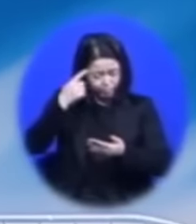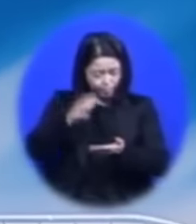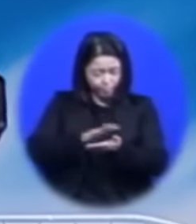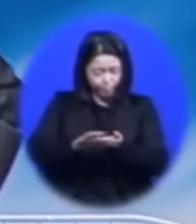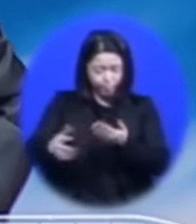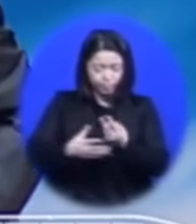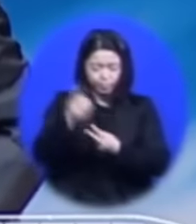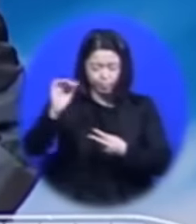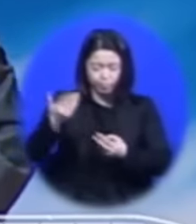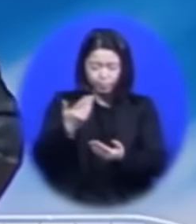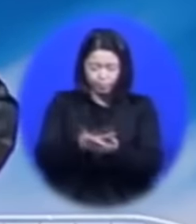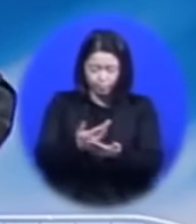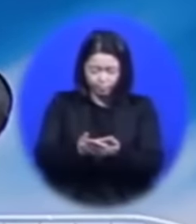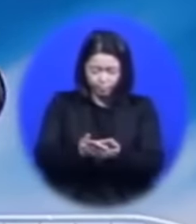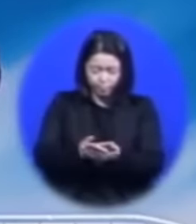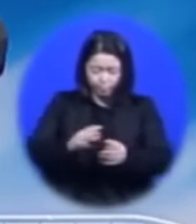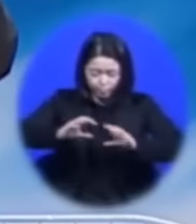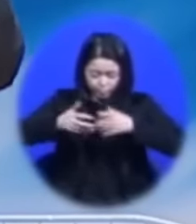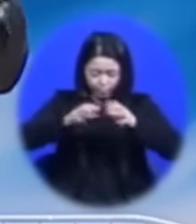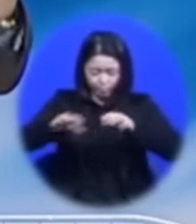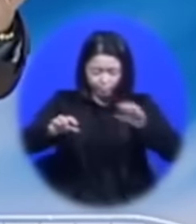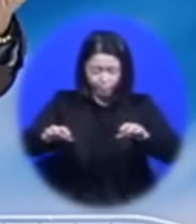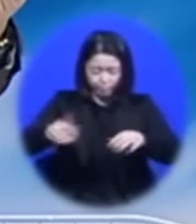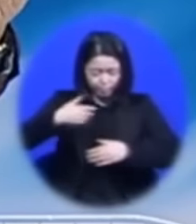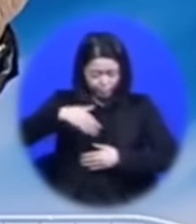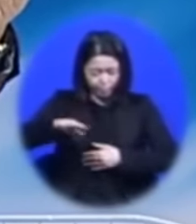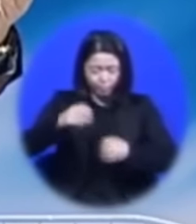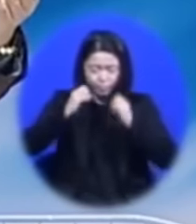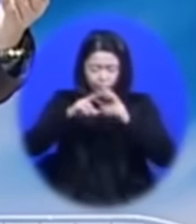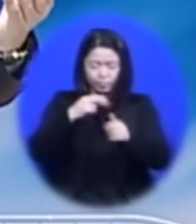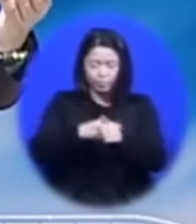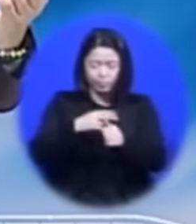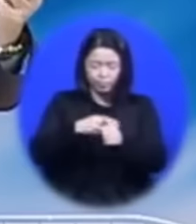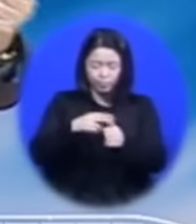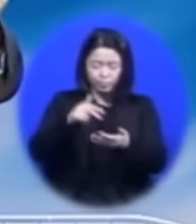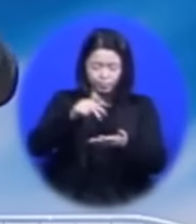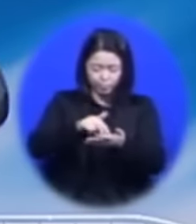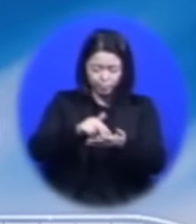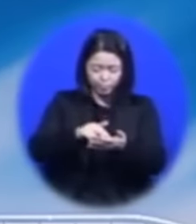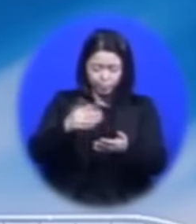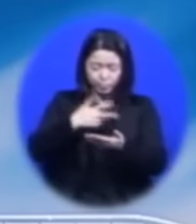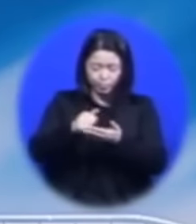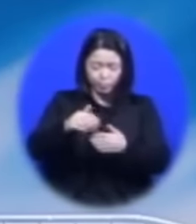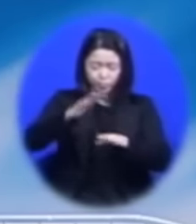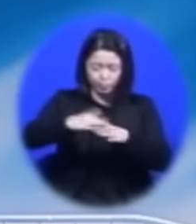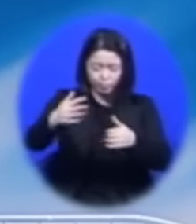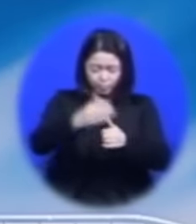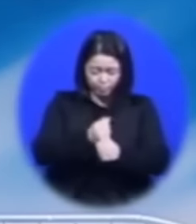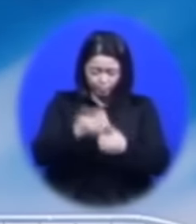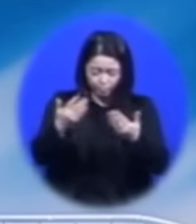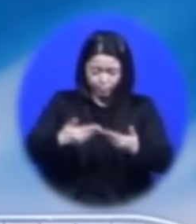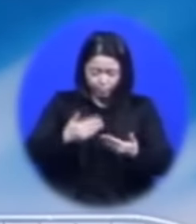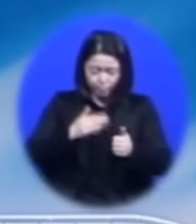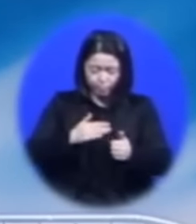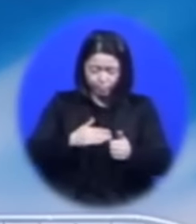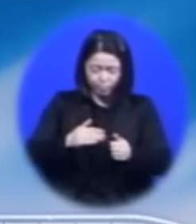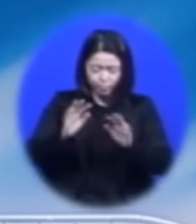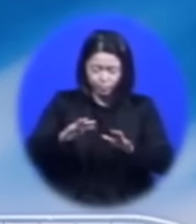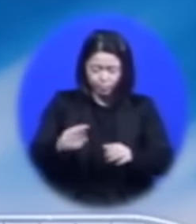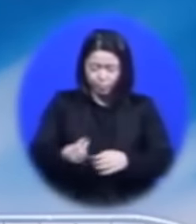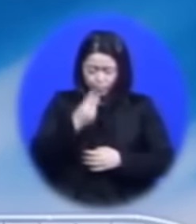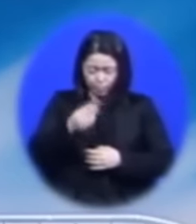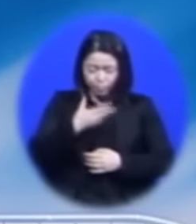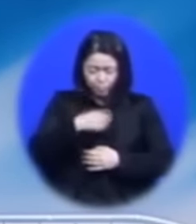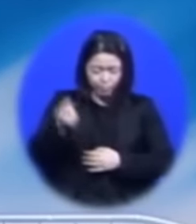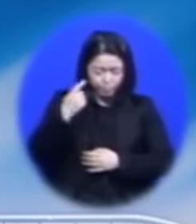하시며 하나님 세계 열방에 나가 있는 선교사님들 주의 손에 사로잡아 주소서. 오늘도 생명의 복음을